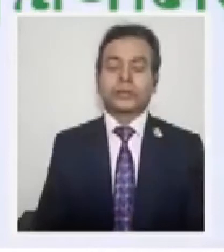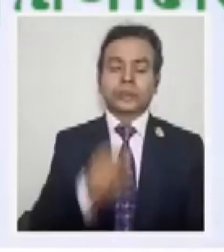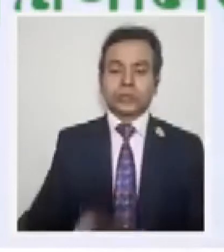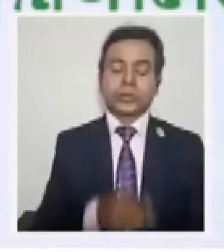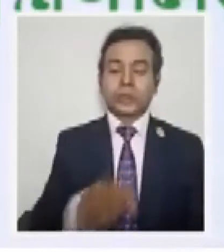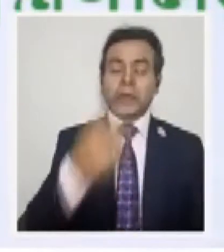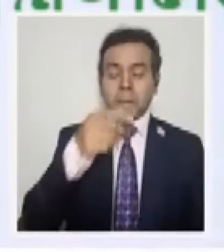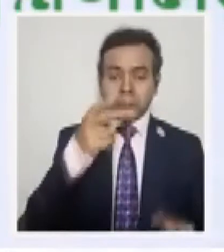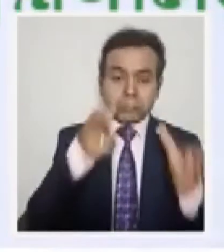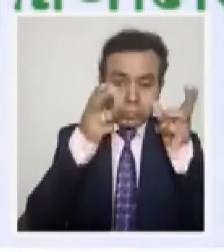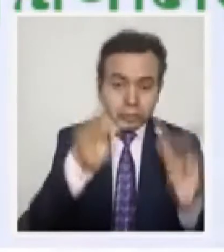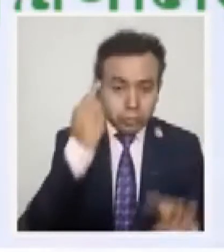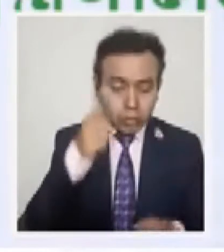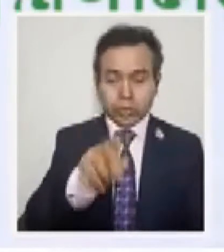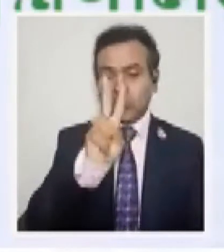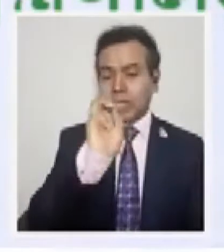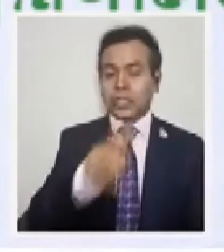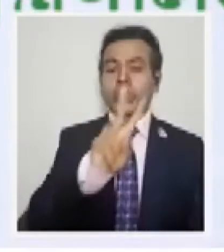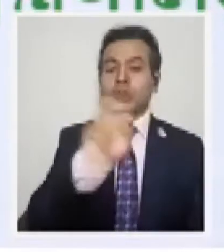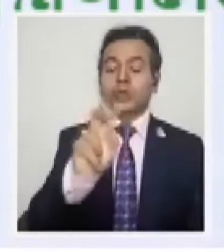ইউনিট 112টি।